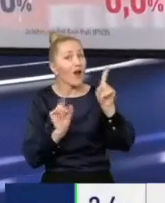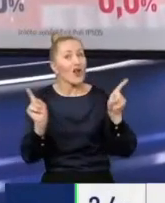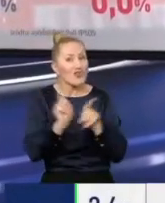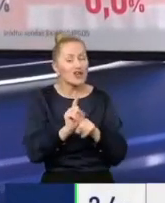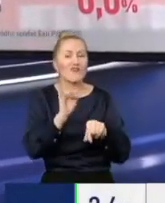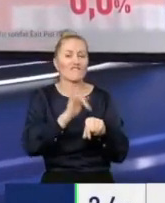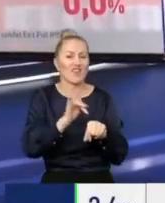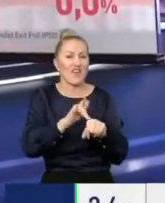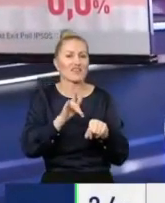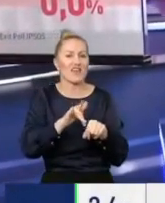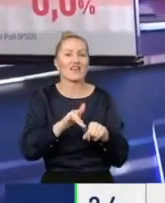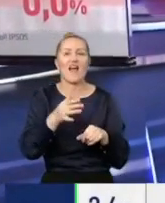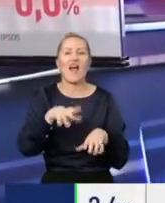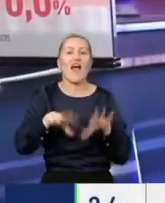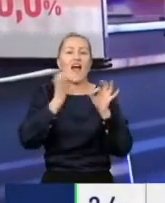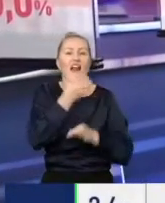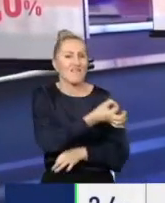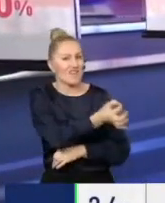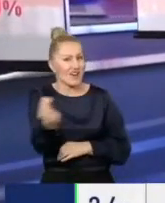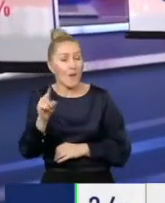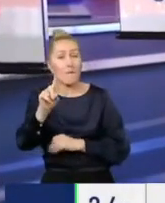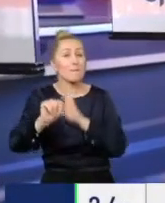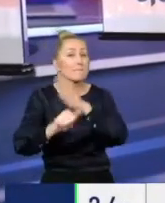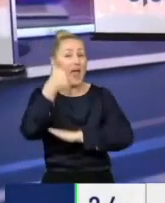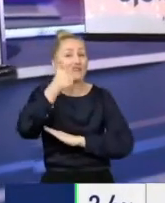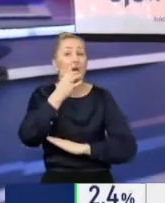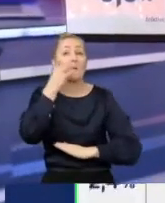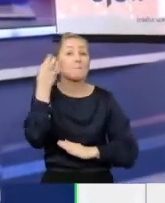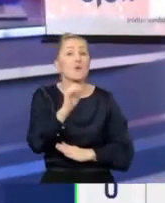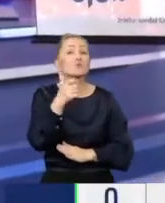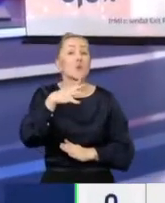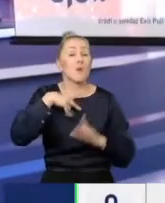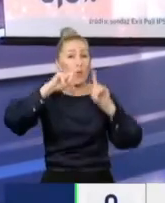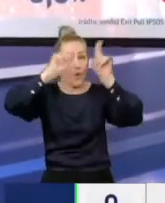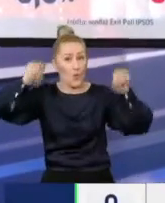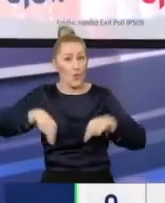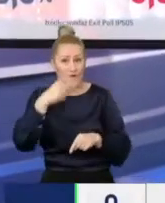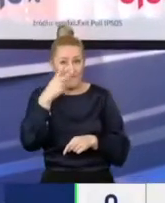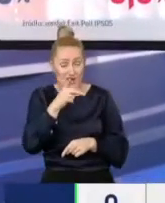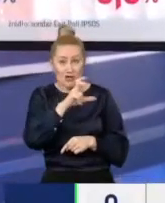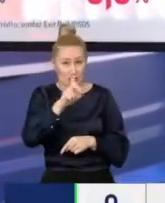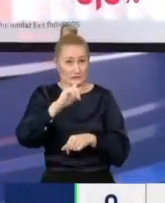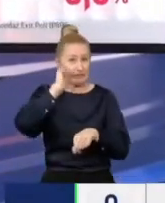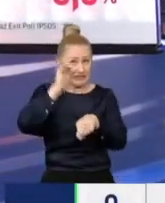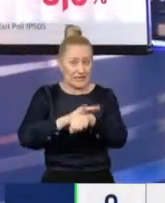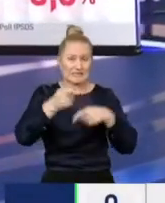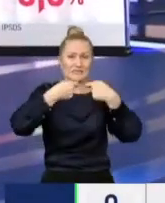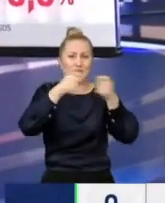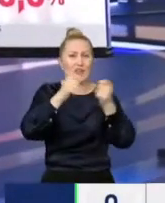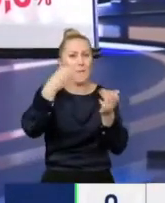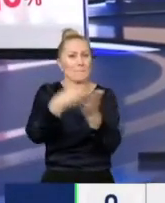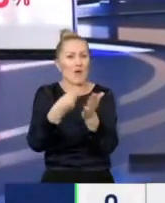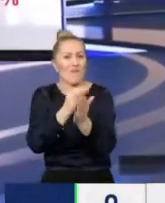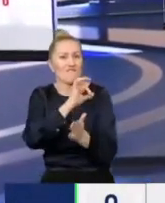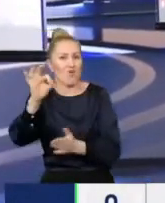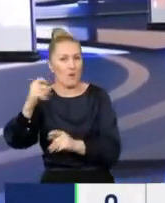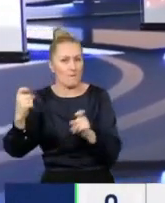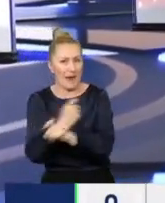wynikiem referendum. Pierwsze pytanie, jakie Państwo mogli zobaczyć na swojej karcie do głosowania, czy popierasz wyprzedaż majątku